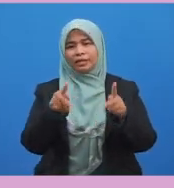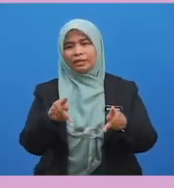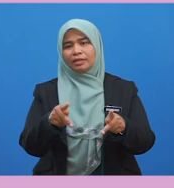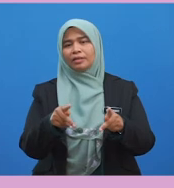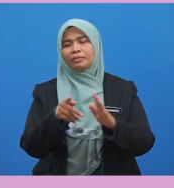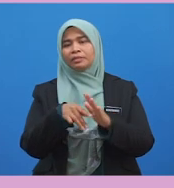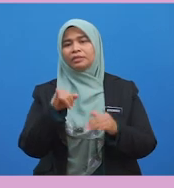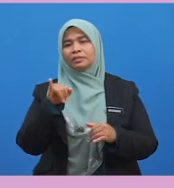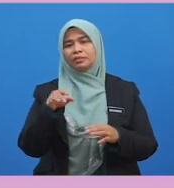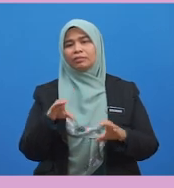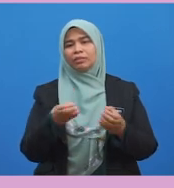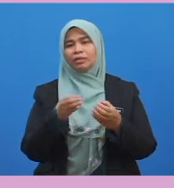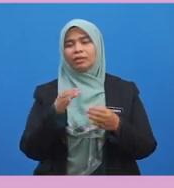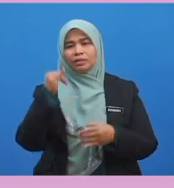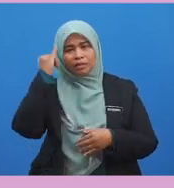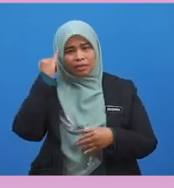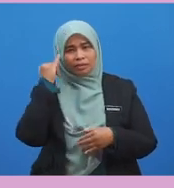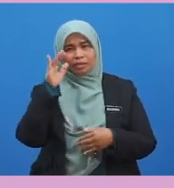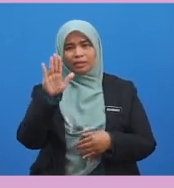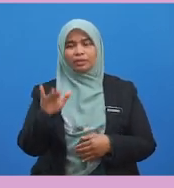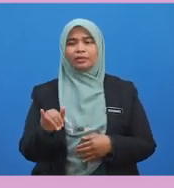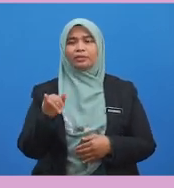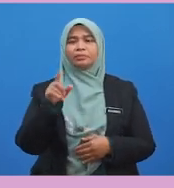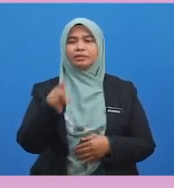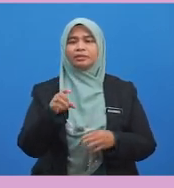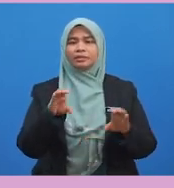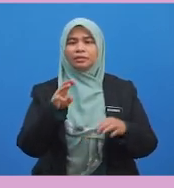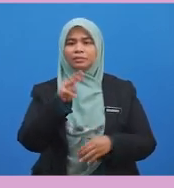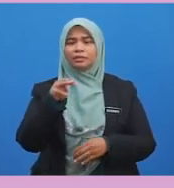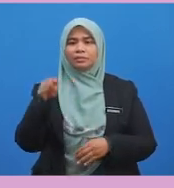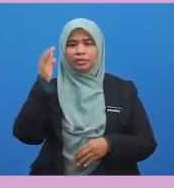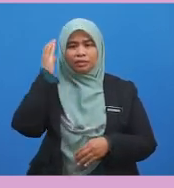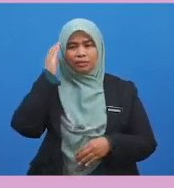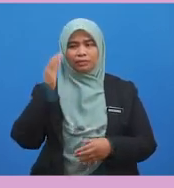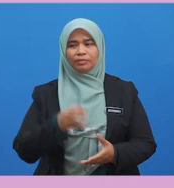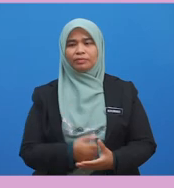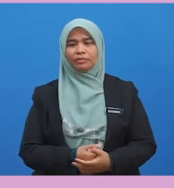idea yang mesti murid-murid ketahui.